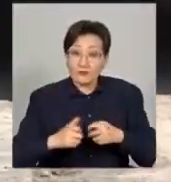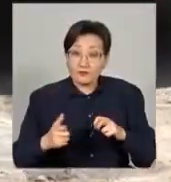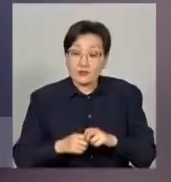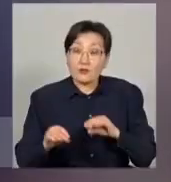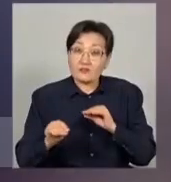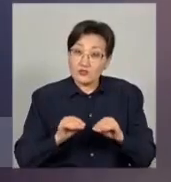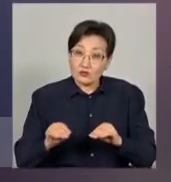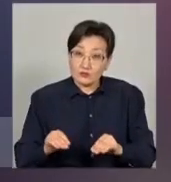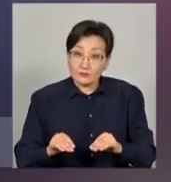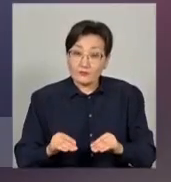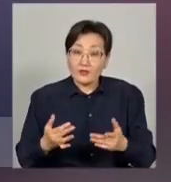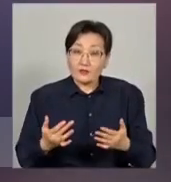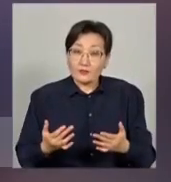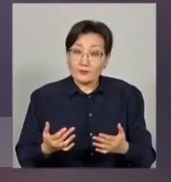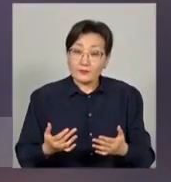с инфраструктурой